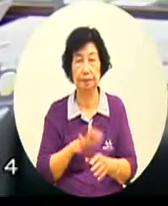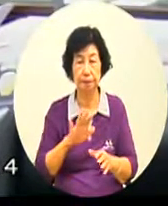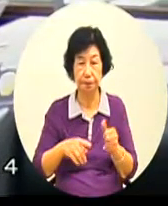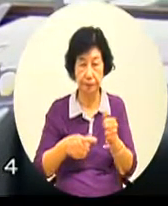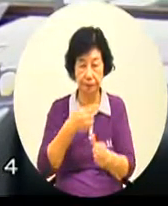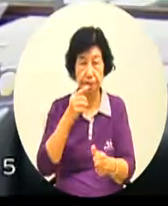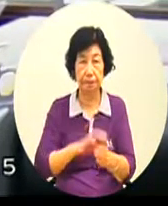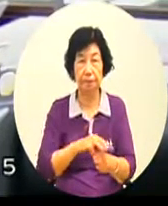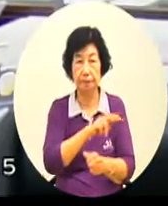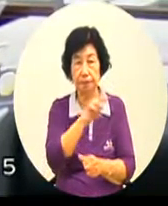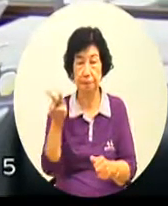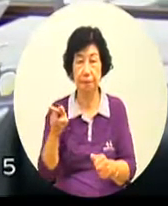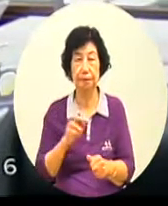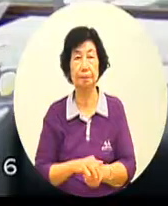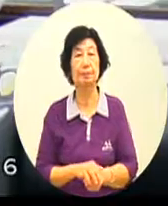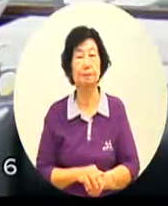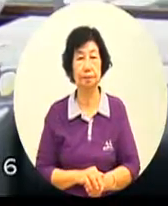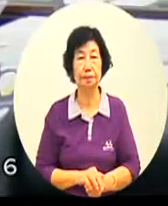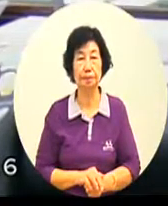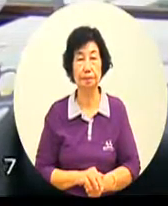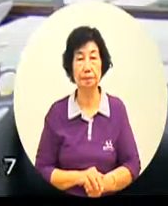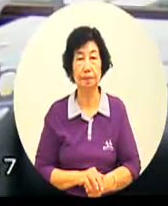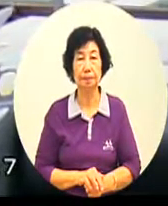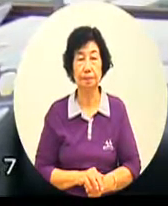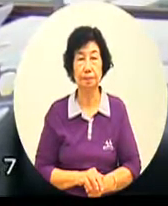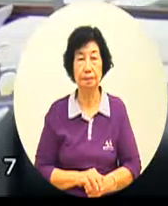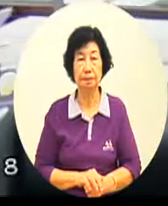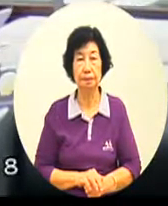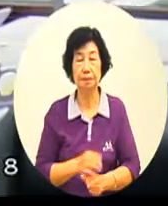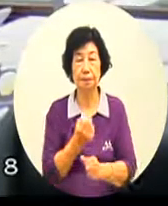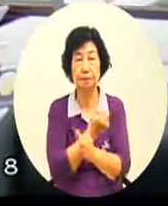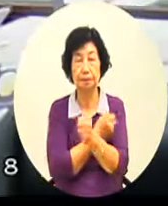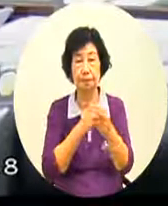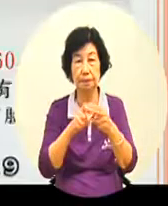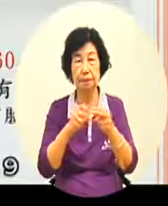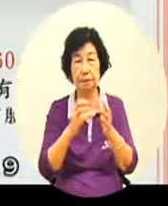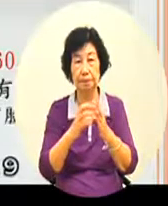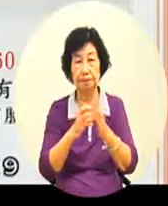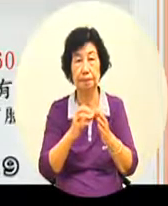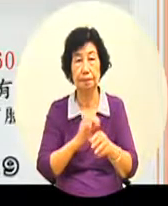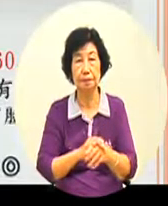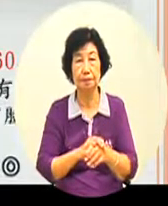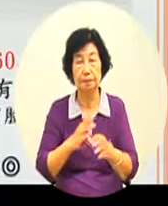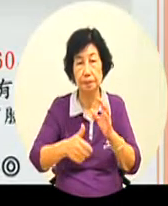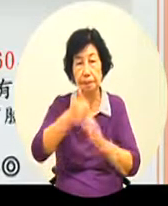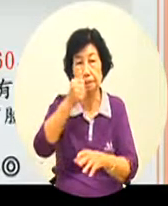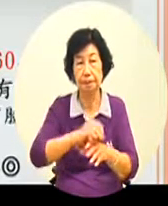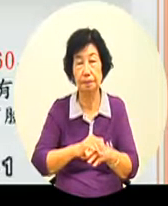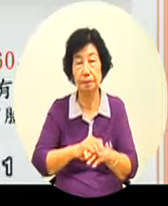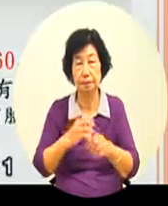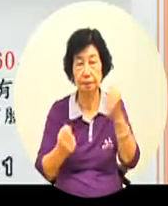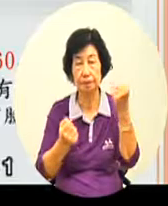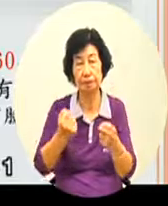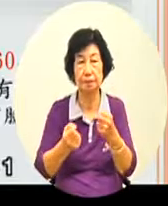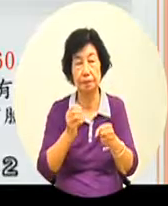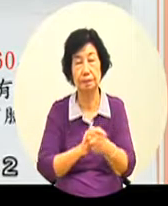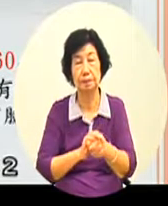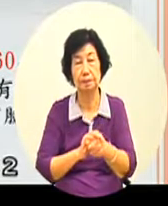要刮别人的胡子，自己都要先刮好了。劳工局的状况呢，劳工局长的司机八个月内有五次